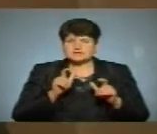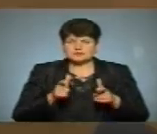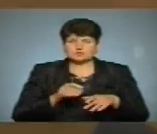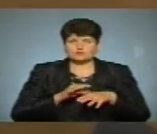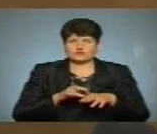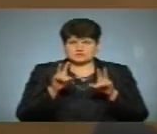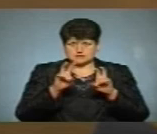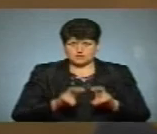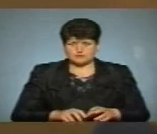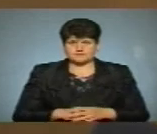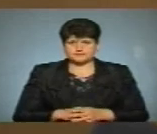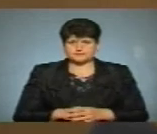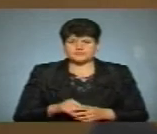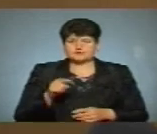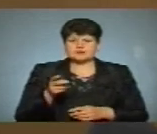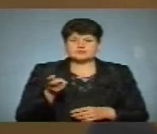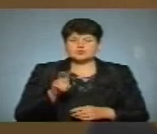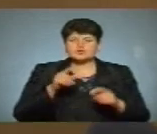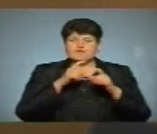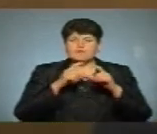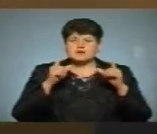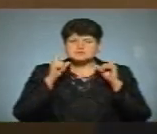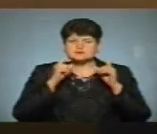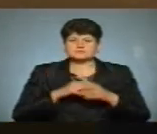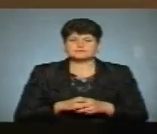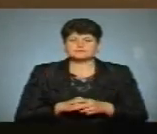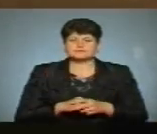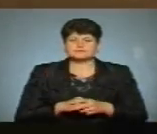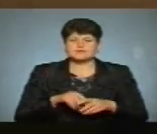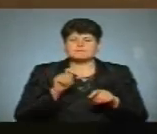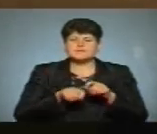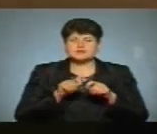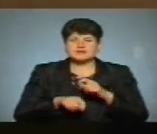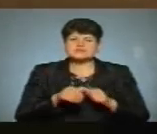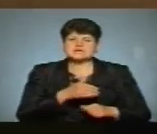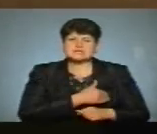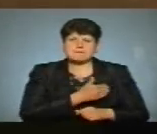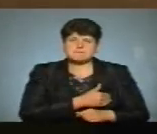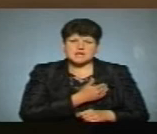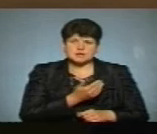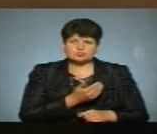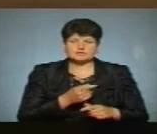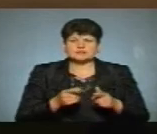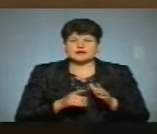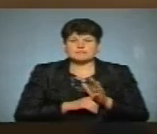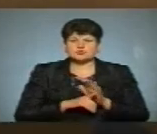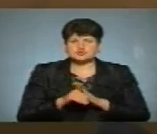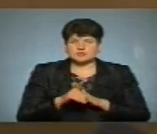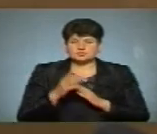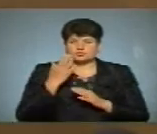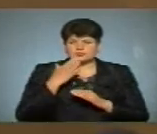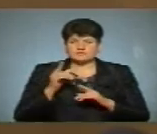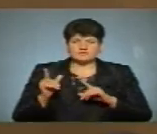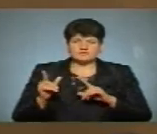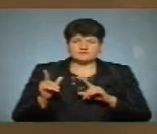медогляд. Вони перебувають в масках, перевіряється температура. Ще на початку, коли вони виїжджають з